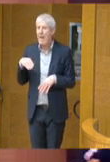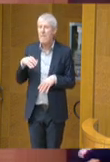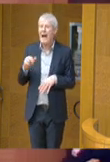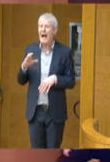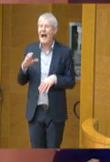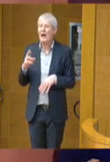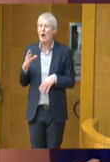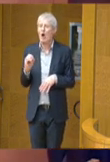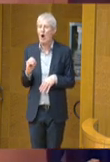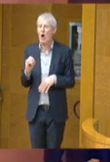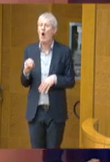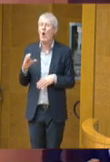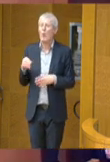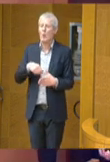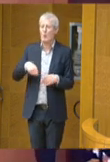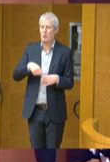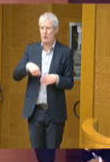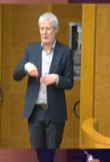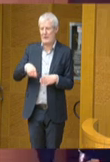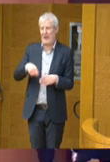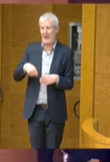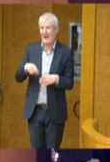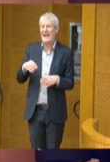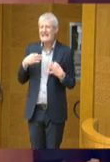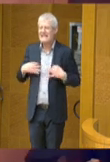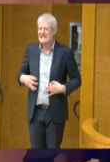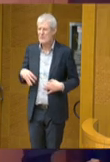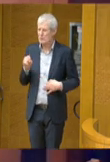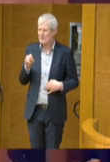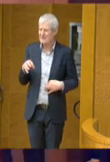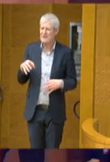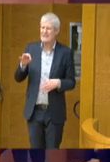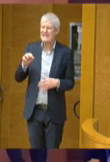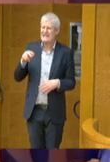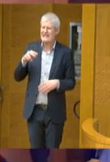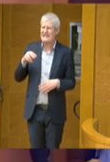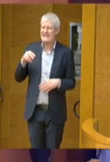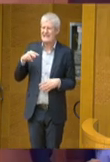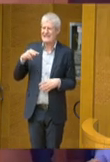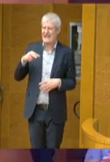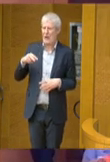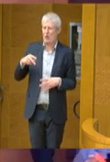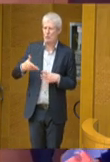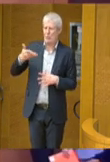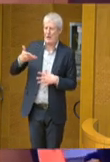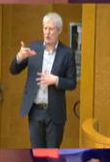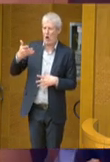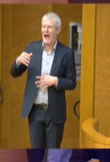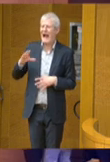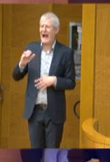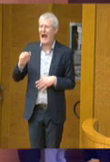Cucina, realizzato presso l'Istituto di Istruzione Secondaria Superiore Carlo Urbani di